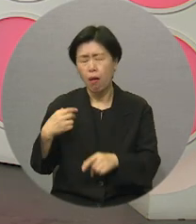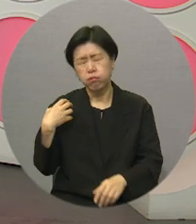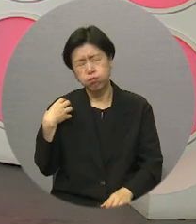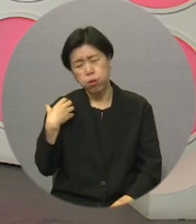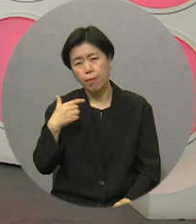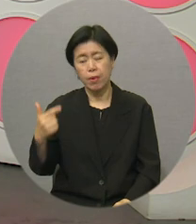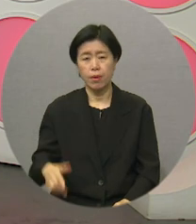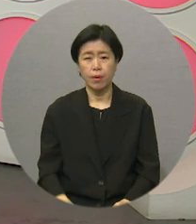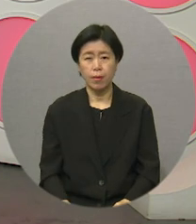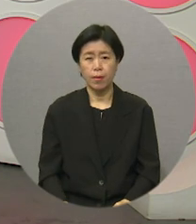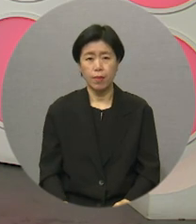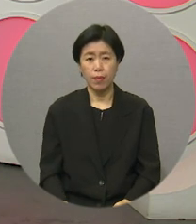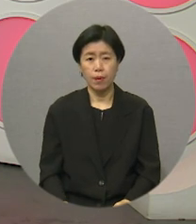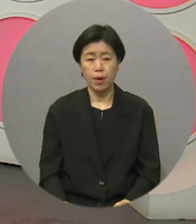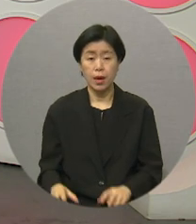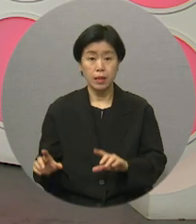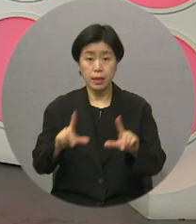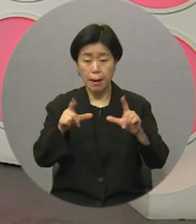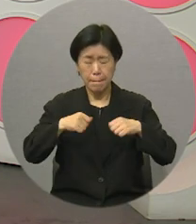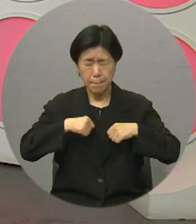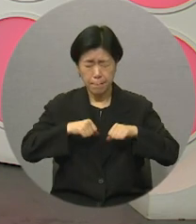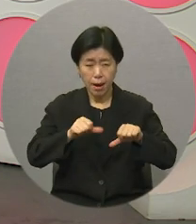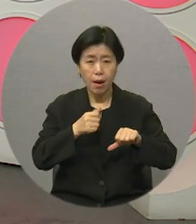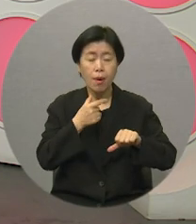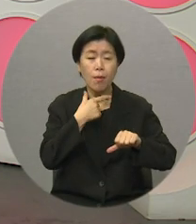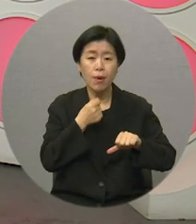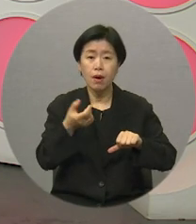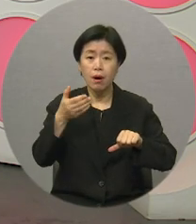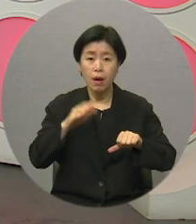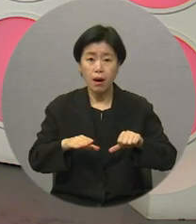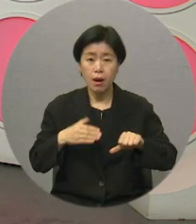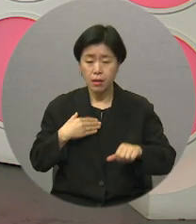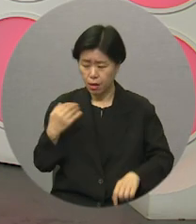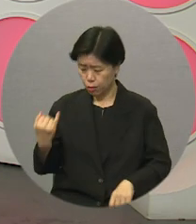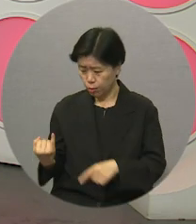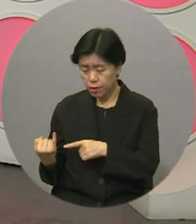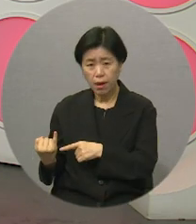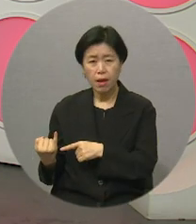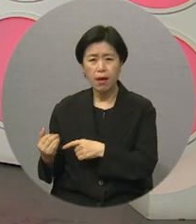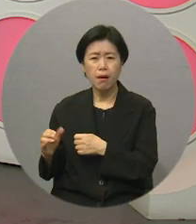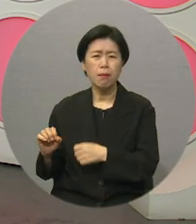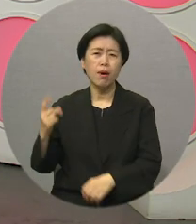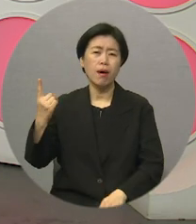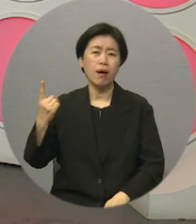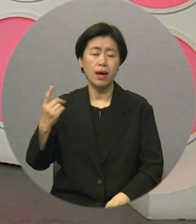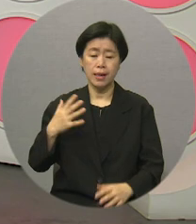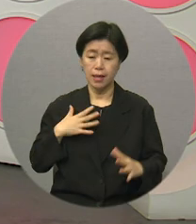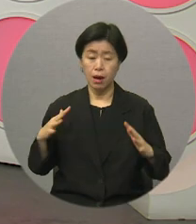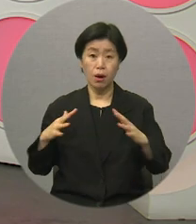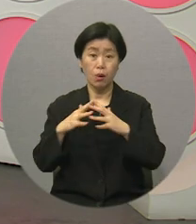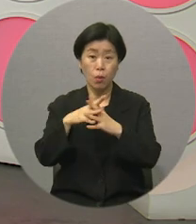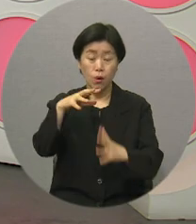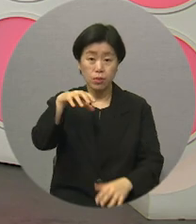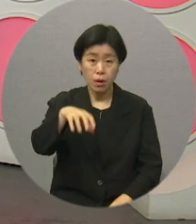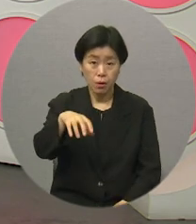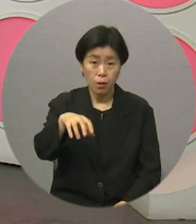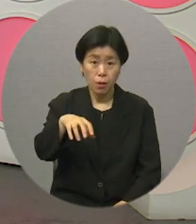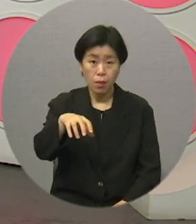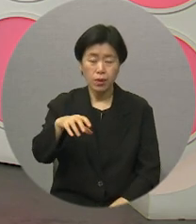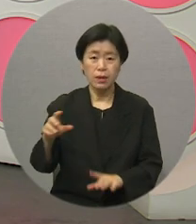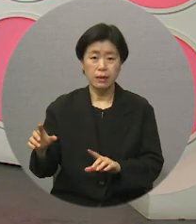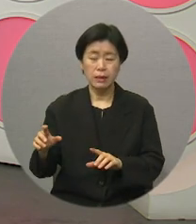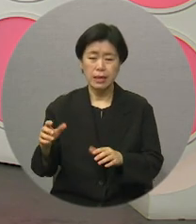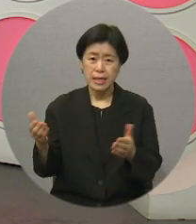걸 포기하려니까 제 여동생이 눈에 밝혀 공사장에서 일하며 하루하루 버티다가